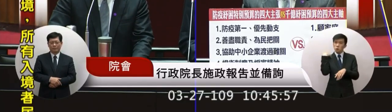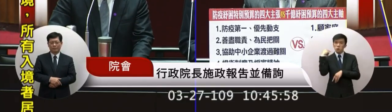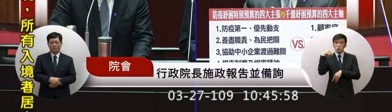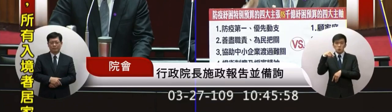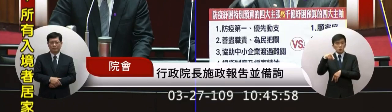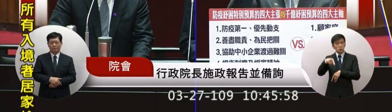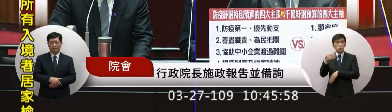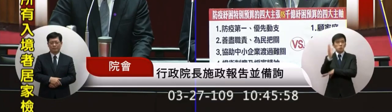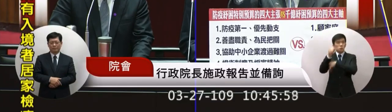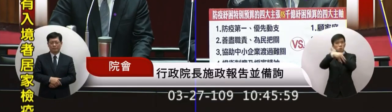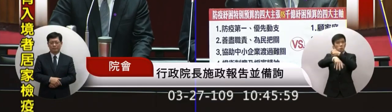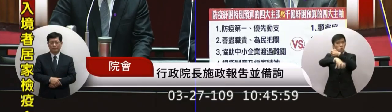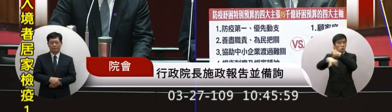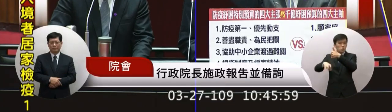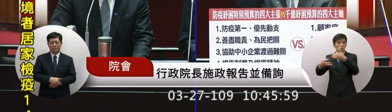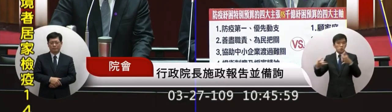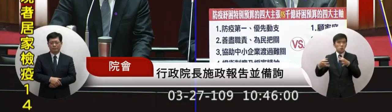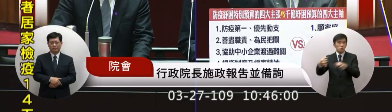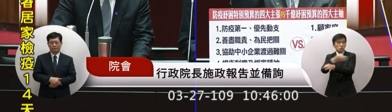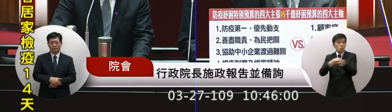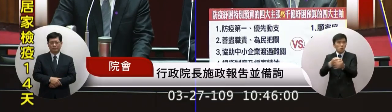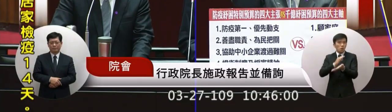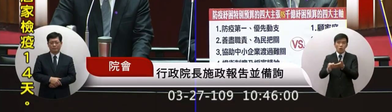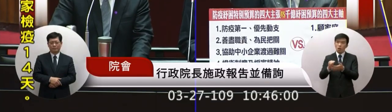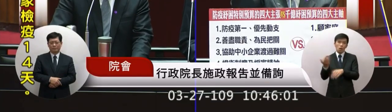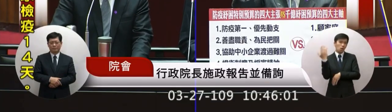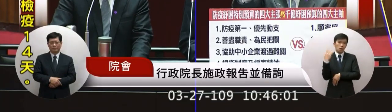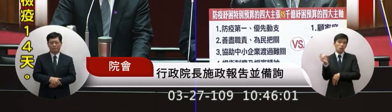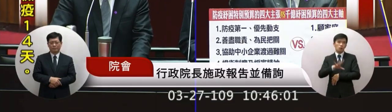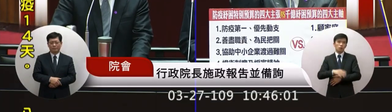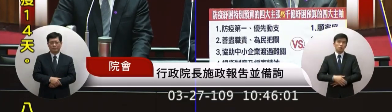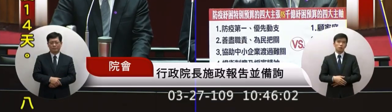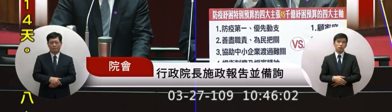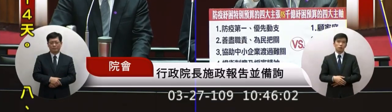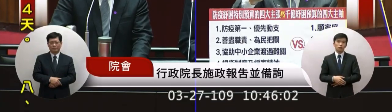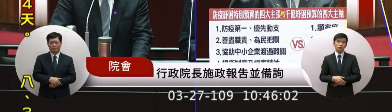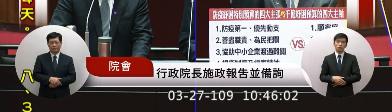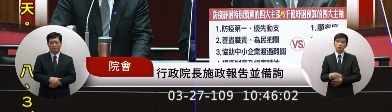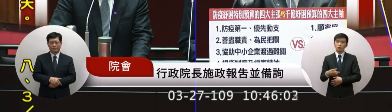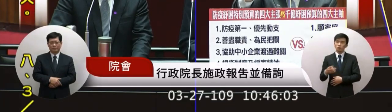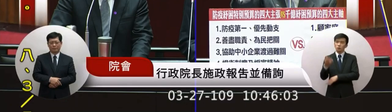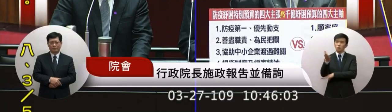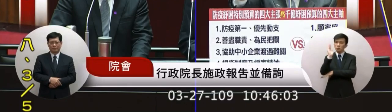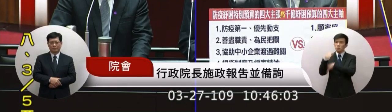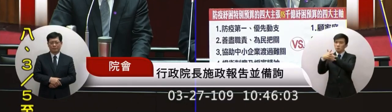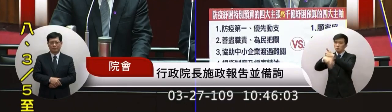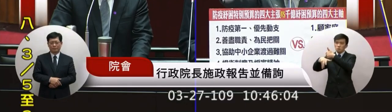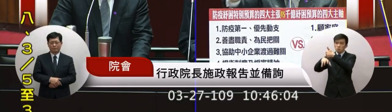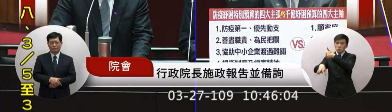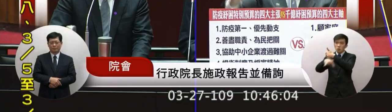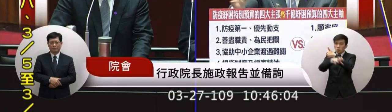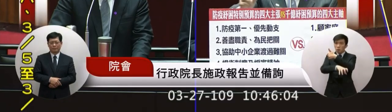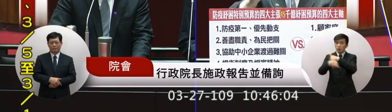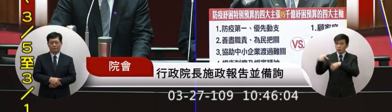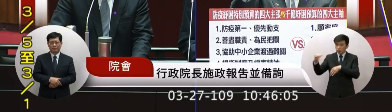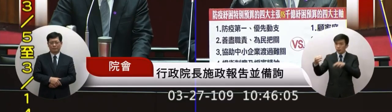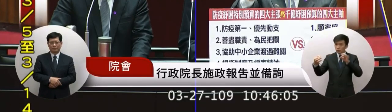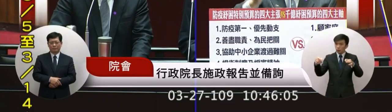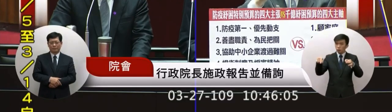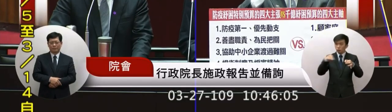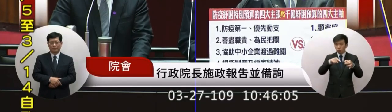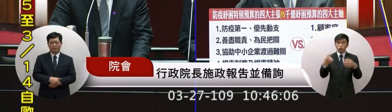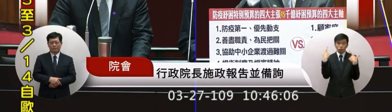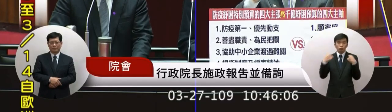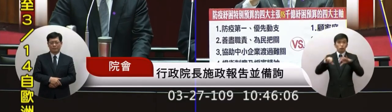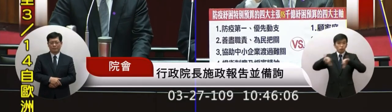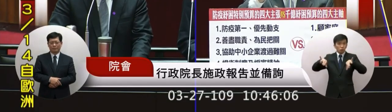跨部会，这是医生内头底，就是机关别、机关别甲机关别之间，你预算怎么去运用，我们可以